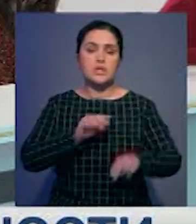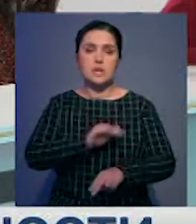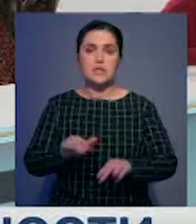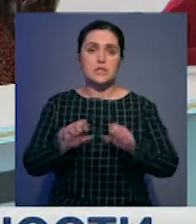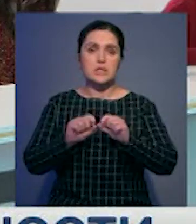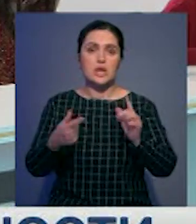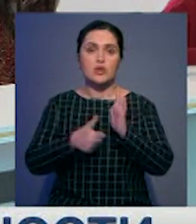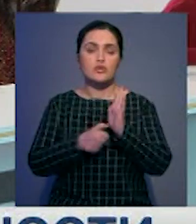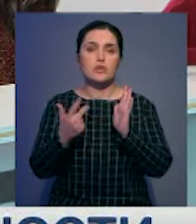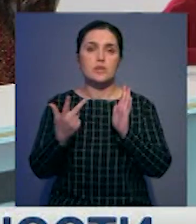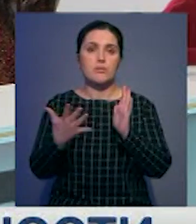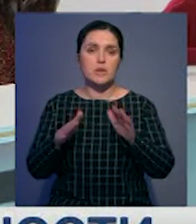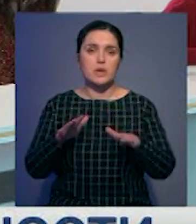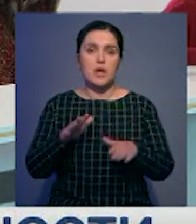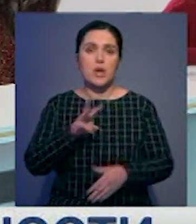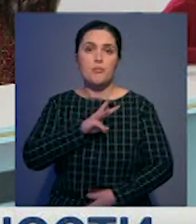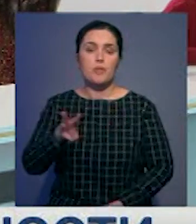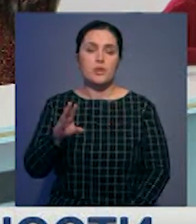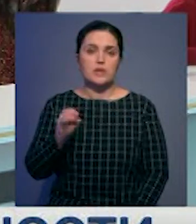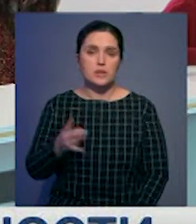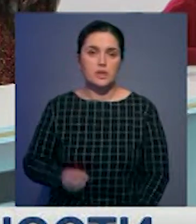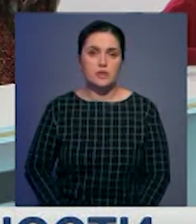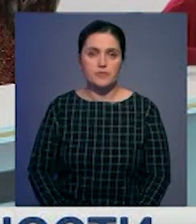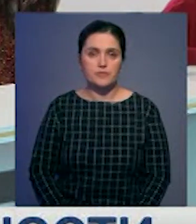на 635 миллионов тенге.